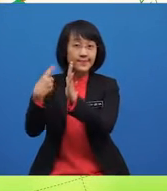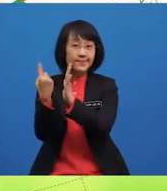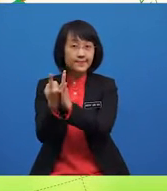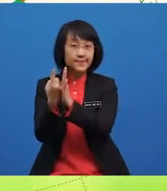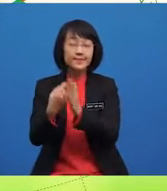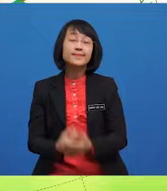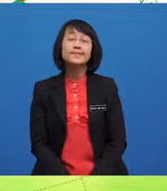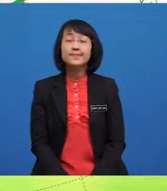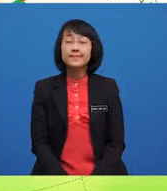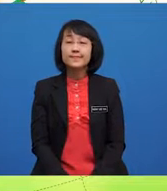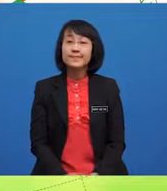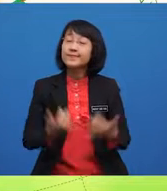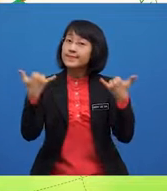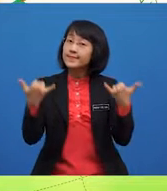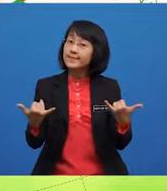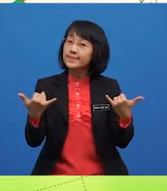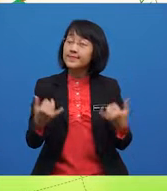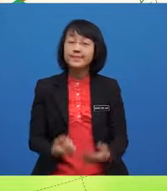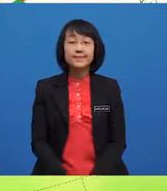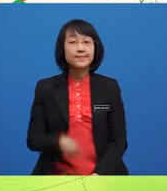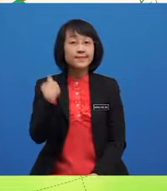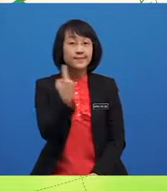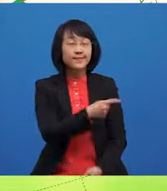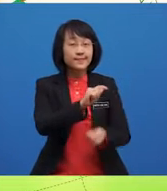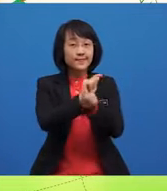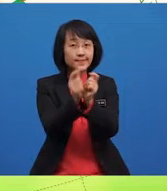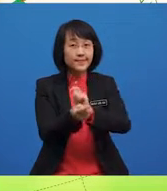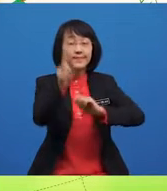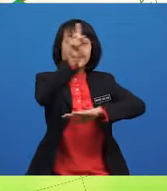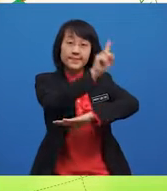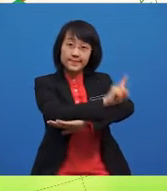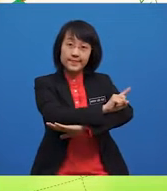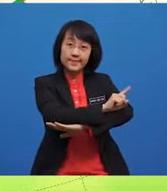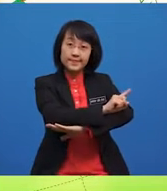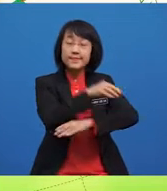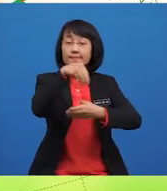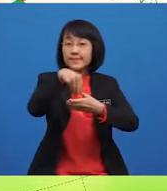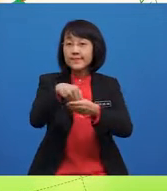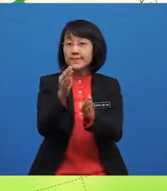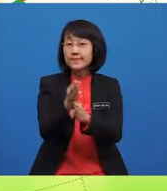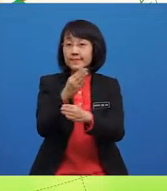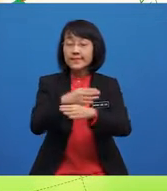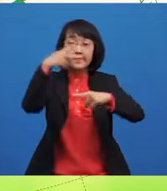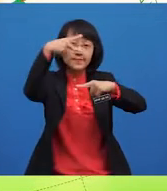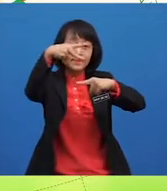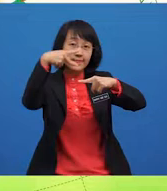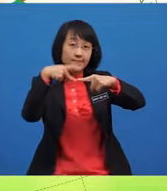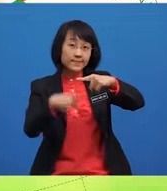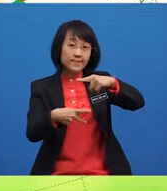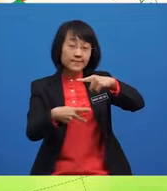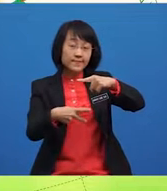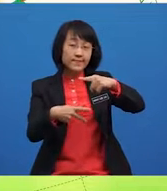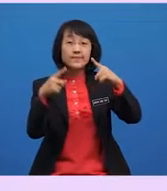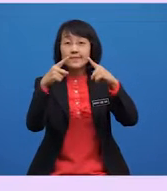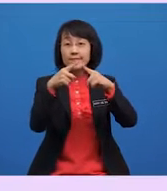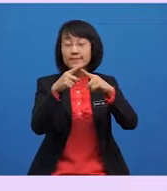1 hari sama dengan 24 jam. Sekarang kita akan menukarkan hari dalam bentuk pecahan kepada